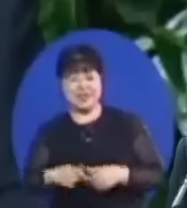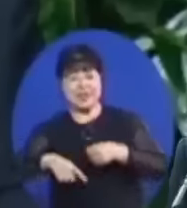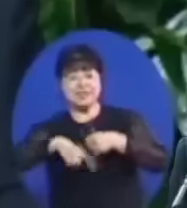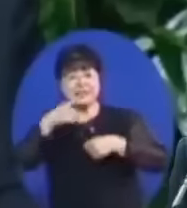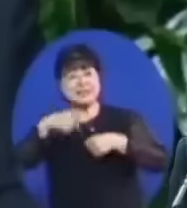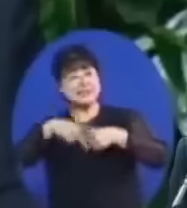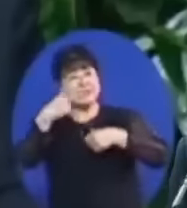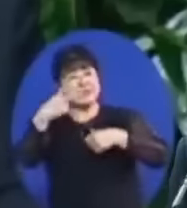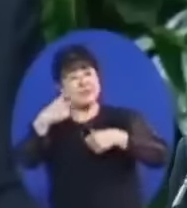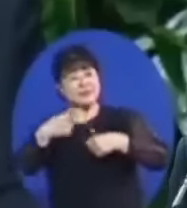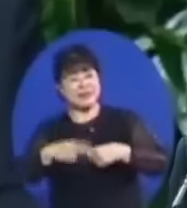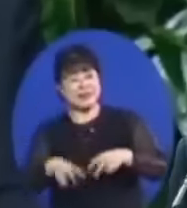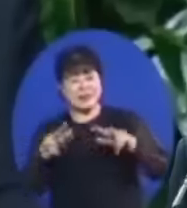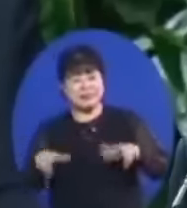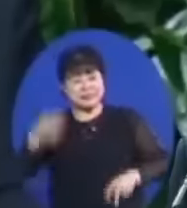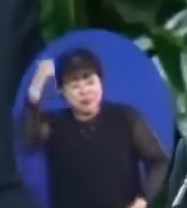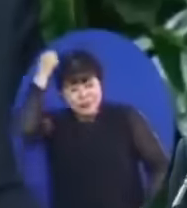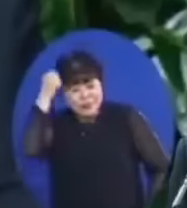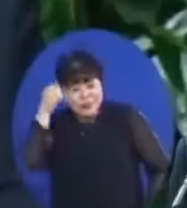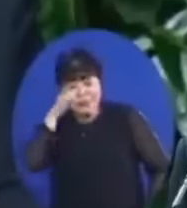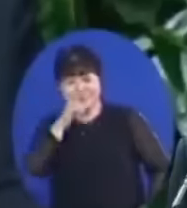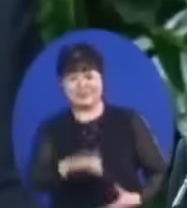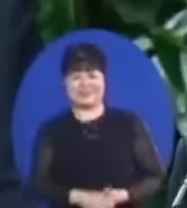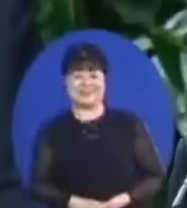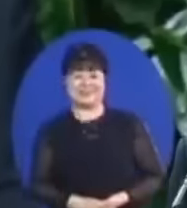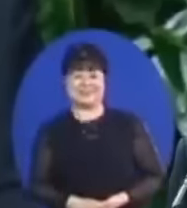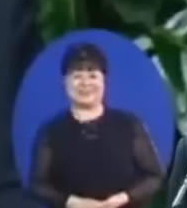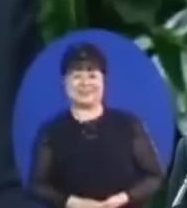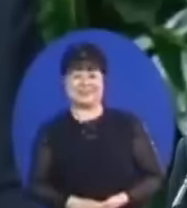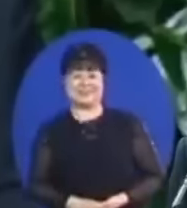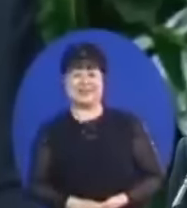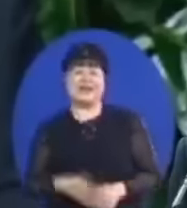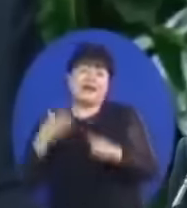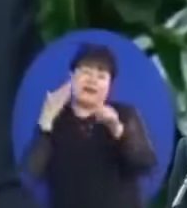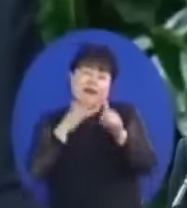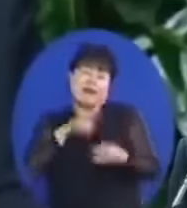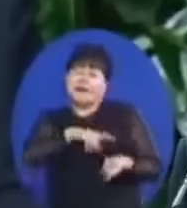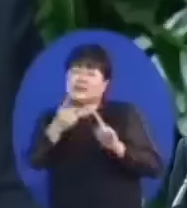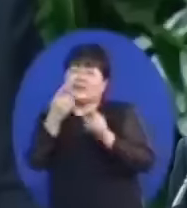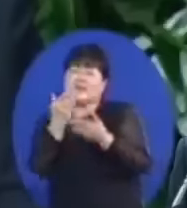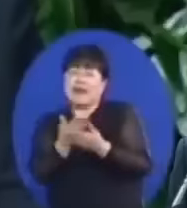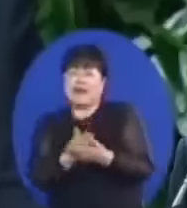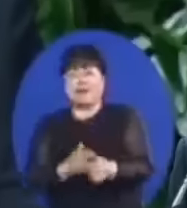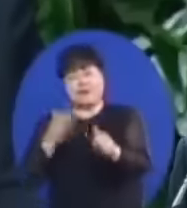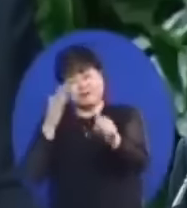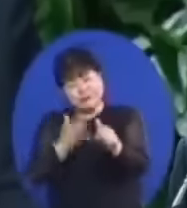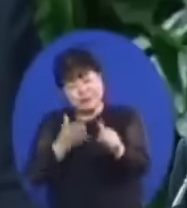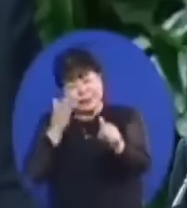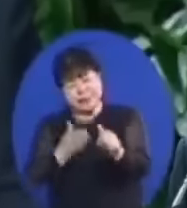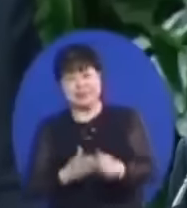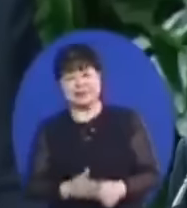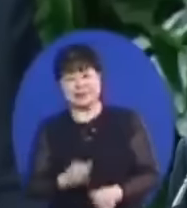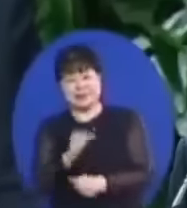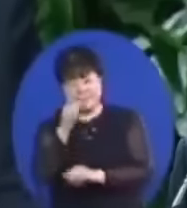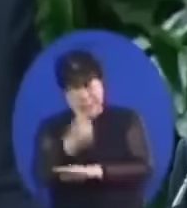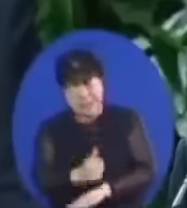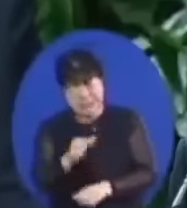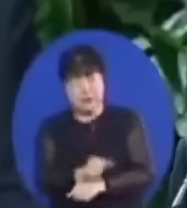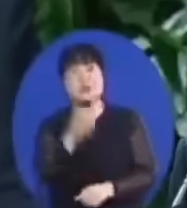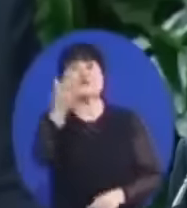초등학교 2, 3학년 때 일인데 지금까지도 잊어지지 않은 것은 얼마나 간절히 살려달라고 부르셨던지 나중에 용서해